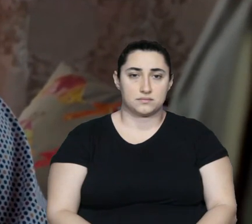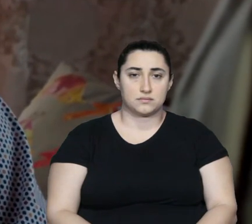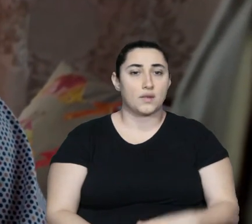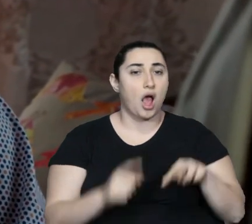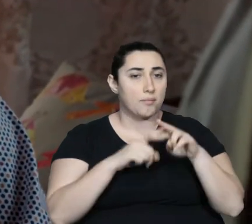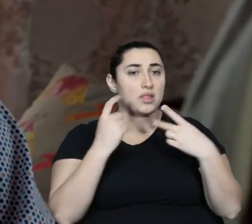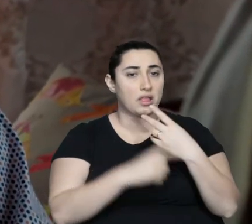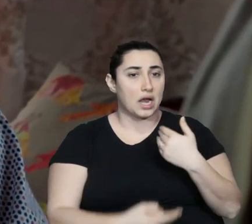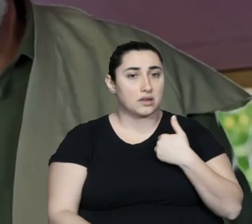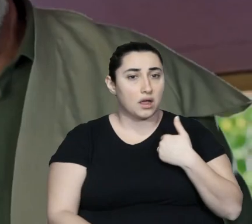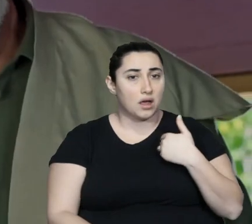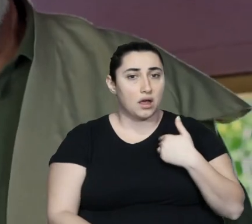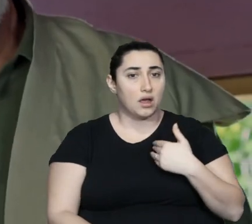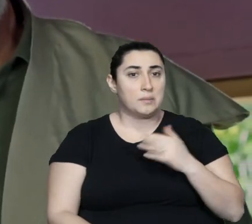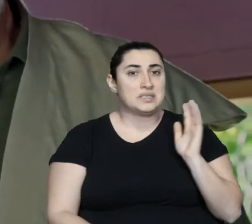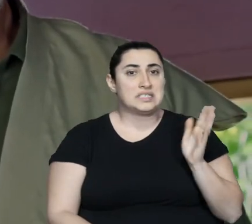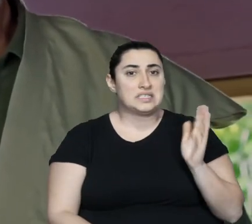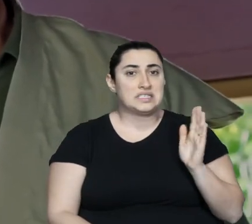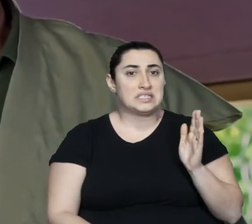Ah. Ahmet Yanardağ benim.